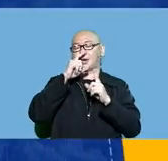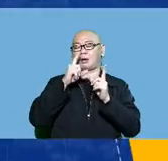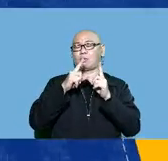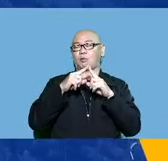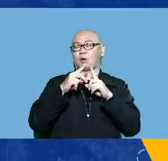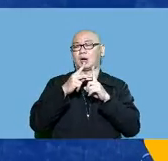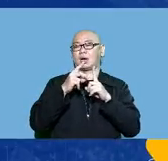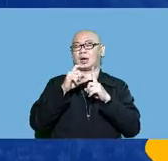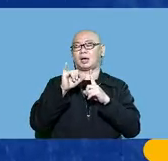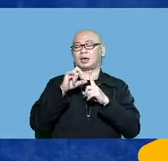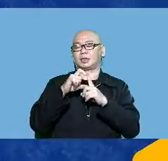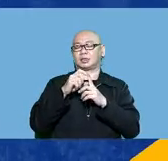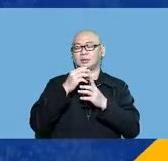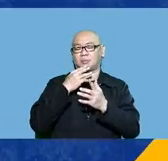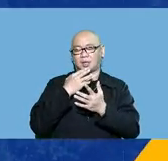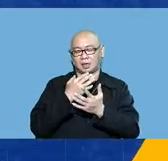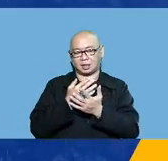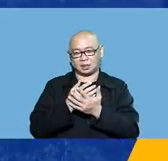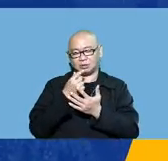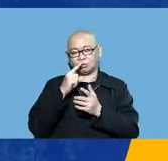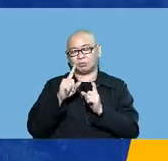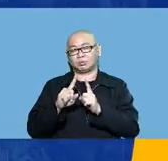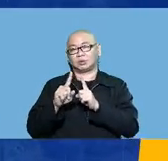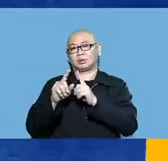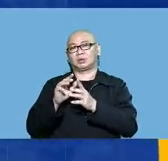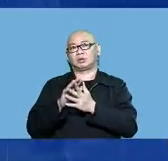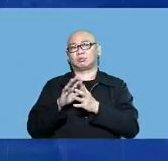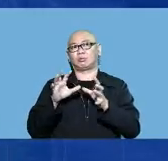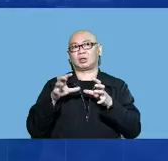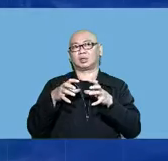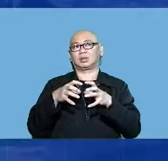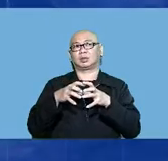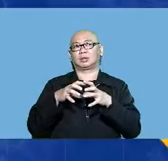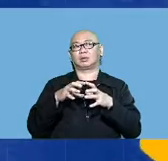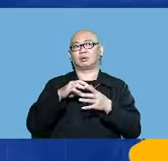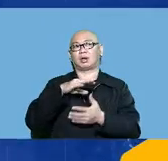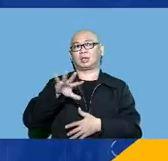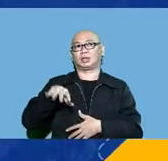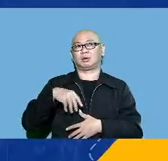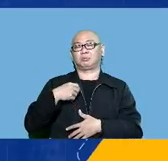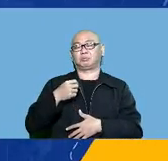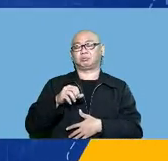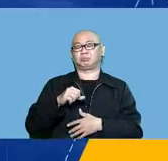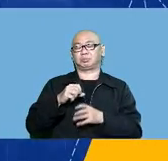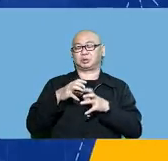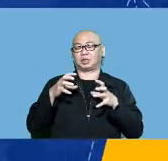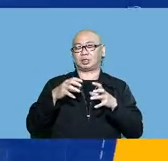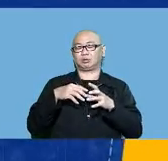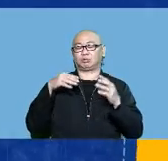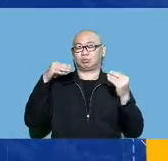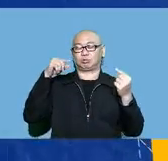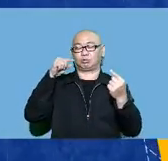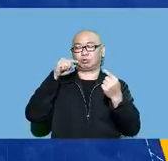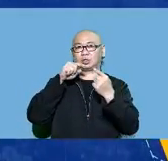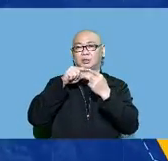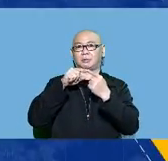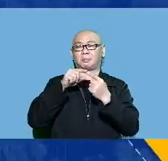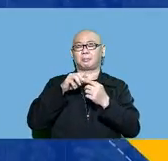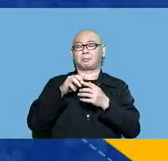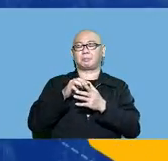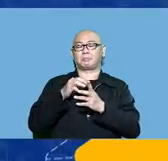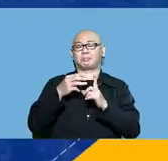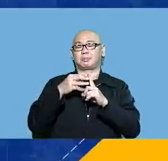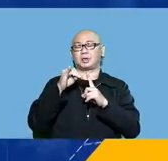atas kebersamaannya. Keluarga besar jurusan biologi, terima kasih teman-teman atas supportnya dan